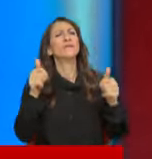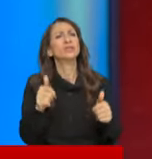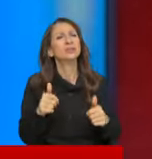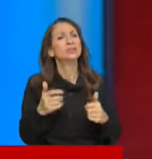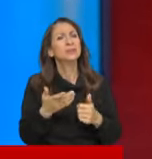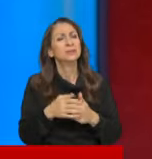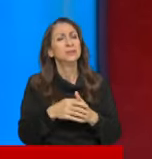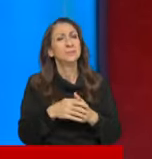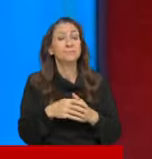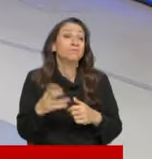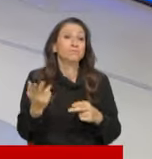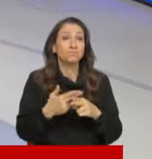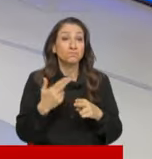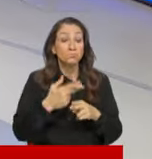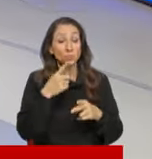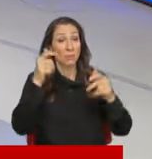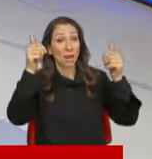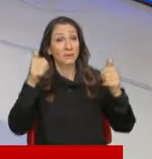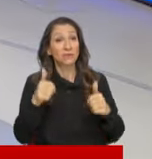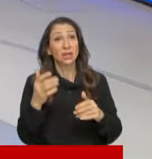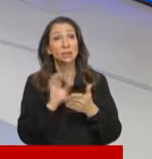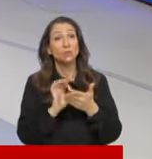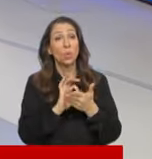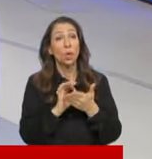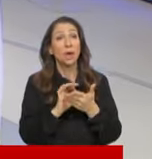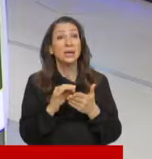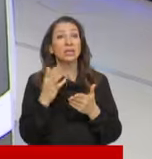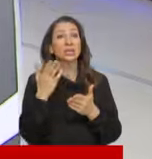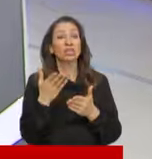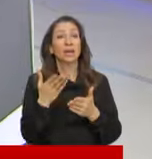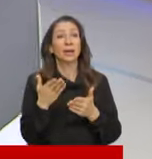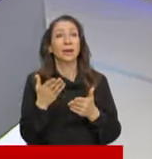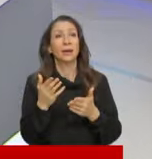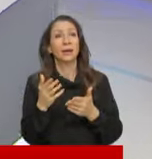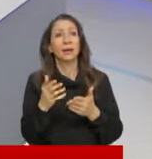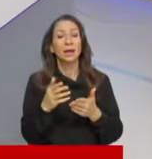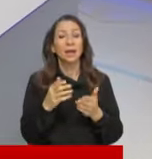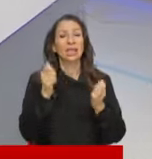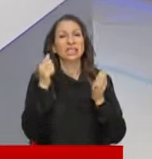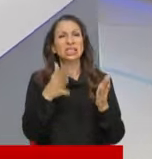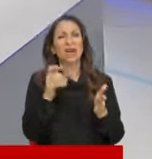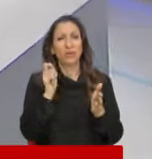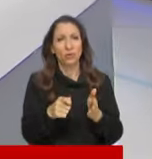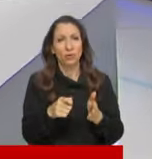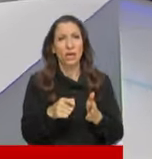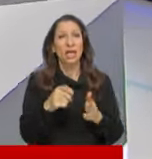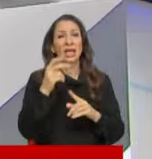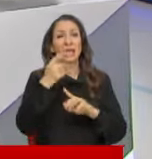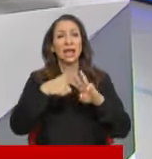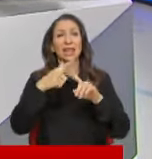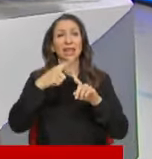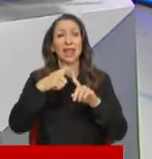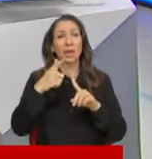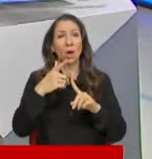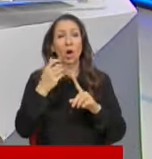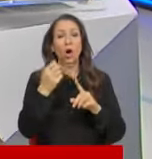pankartlarda Örneğin o pankartlarda ne yazıyor işte e israf yapıldı işte İETT